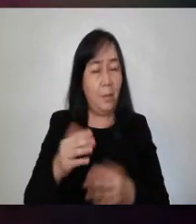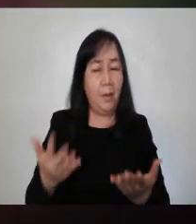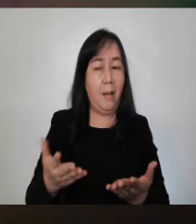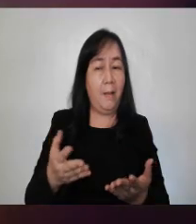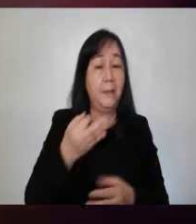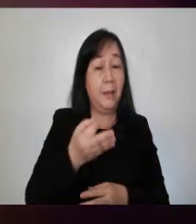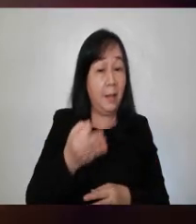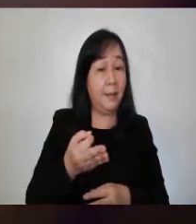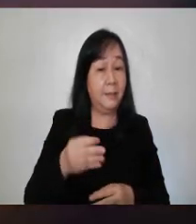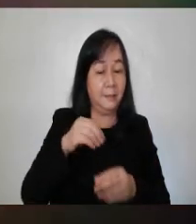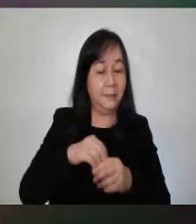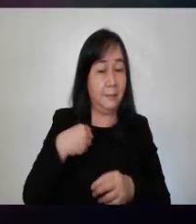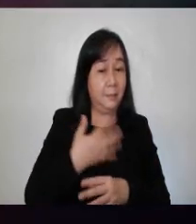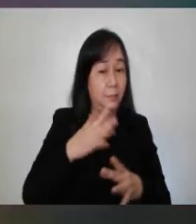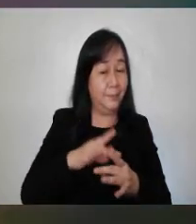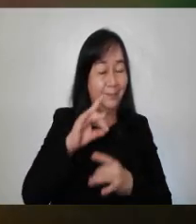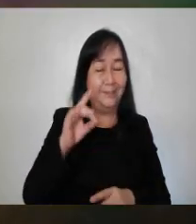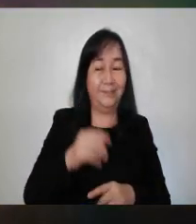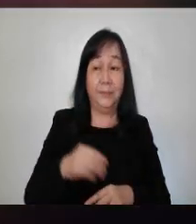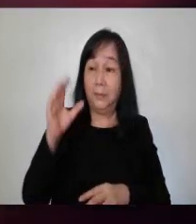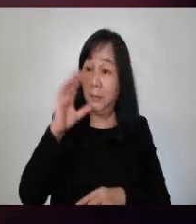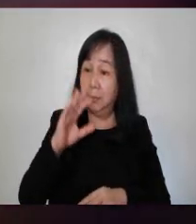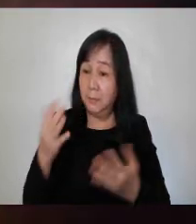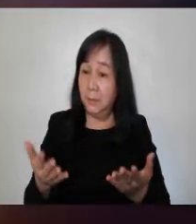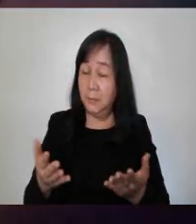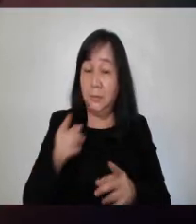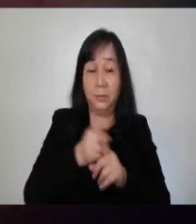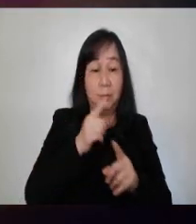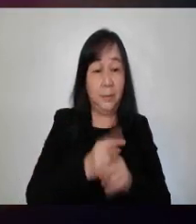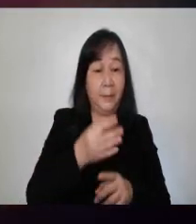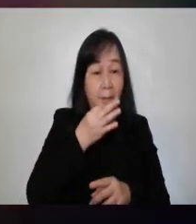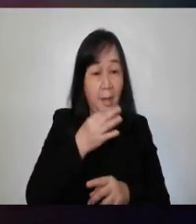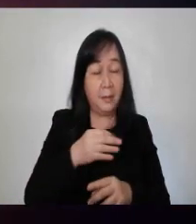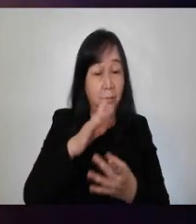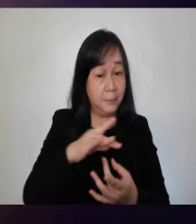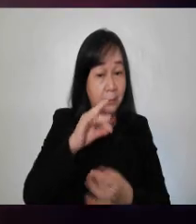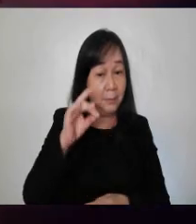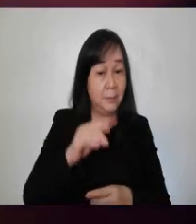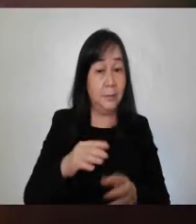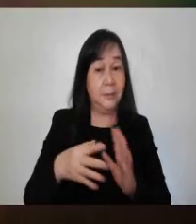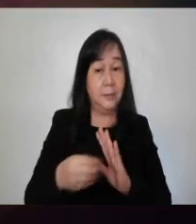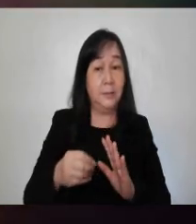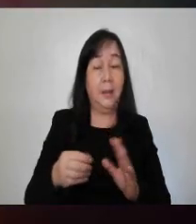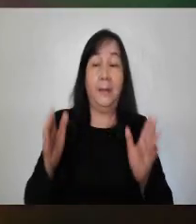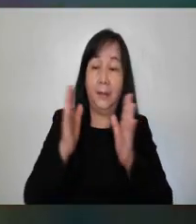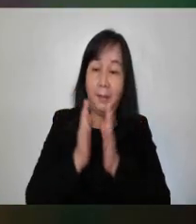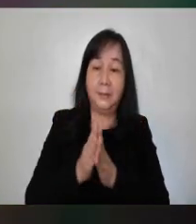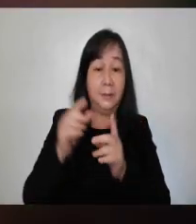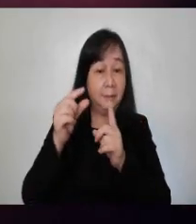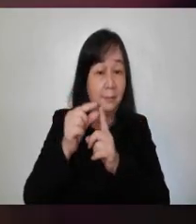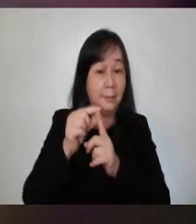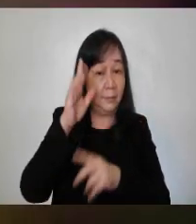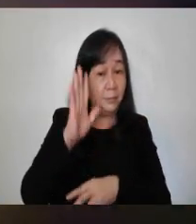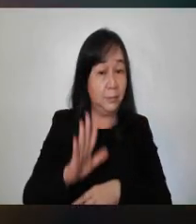ang ating ipinakakain sa ating kaluluwa. Hinahanap ba natin ang tunay na pagkain ng Espiritu, ang panalangin,